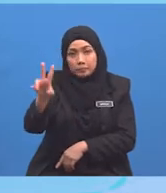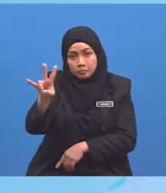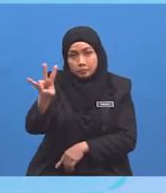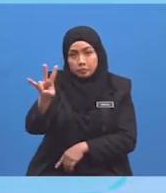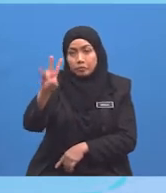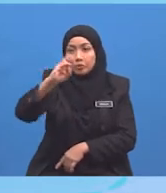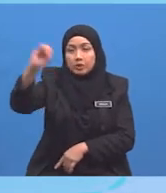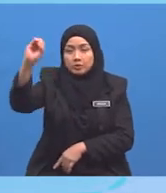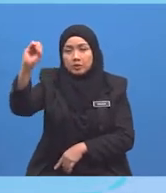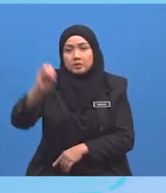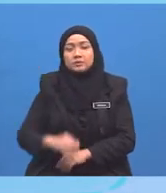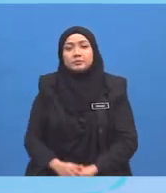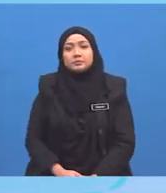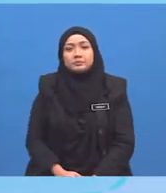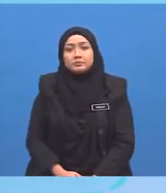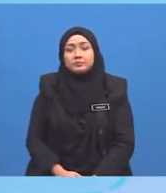47 darjah.